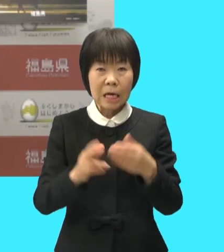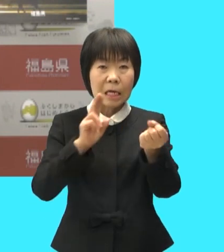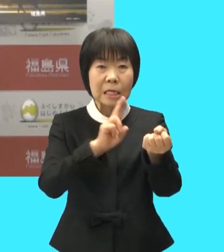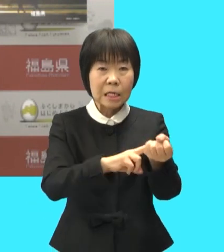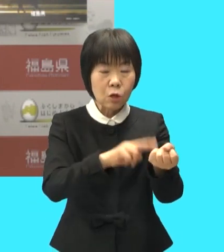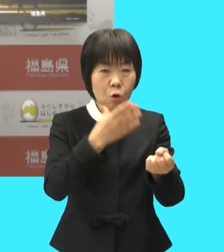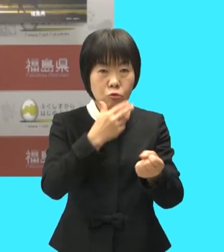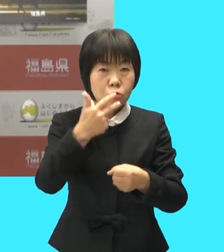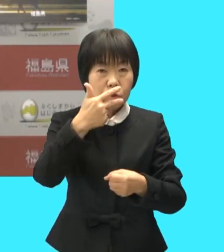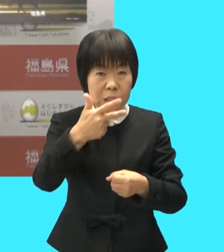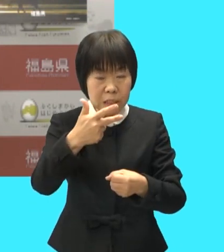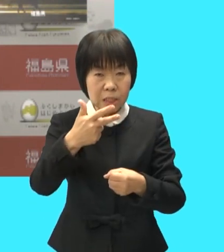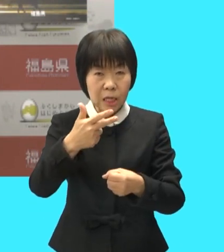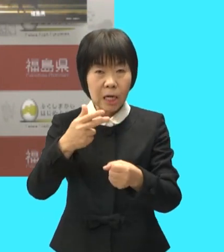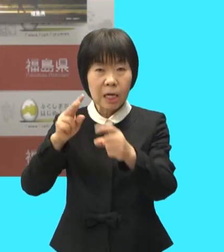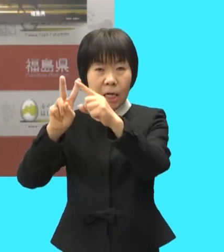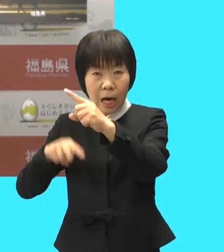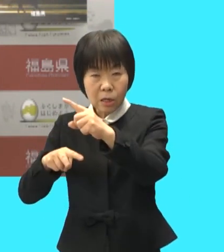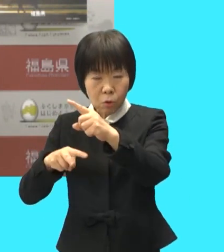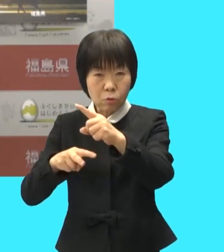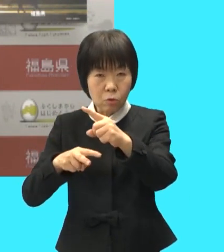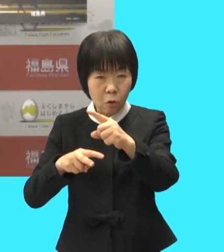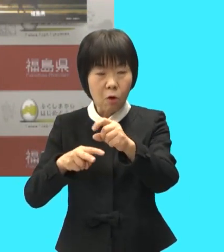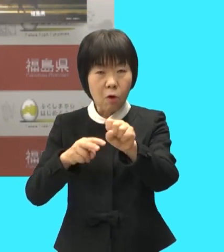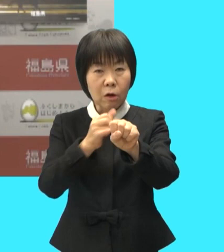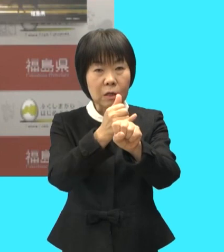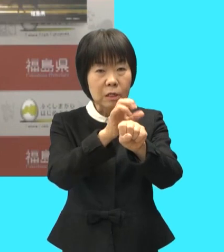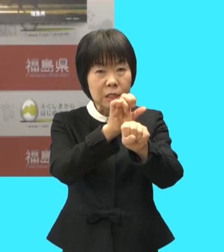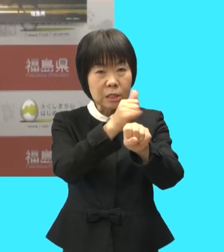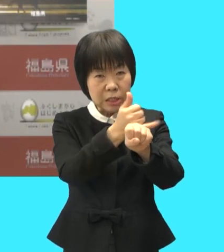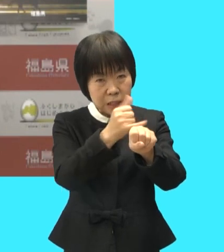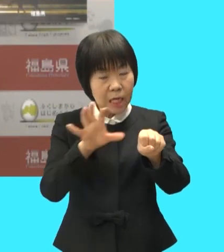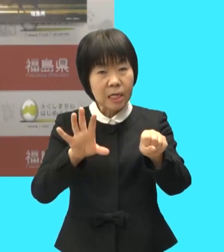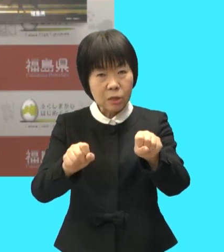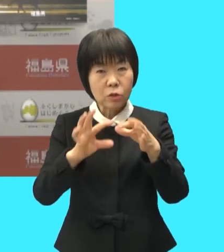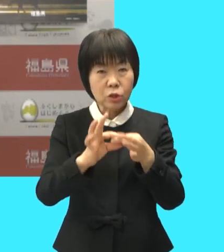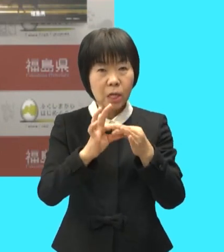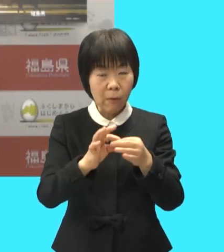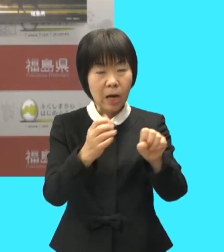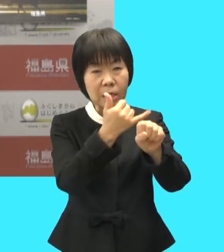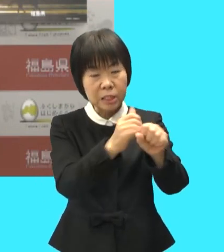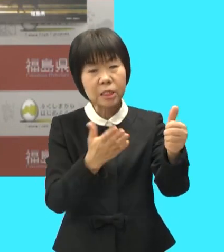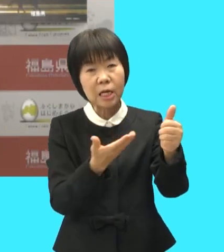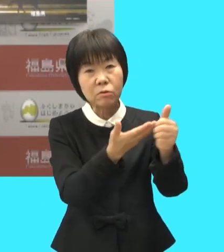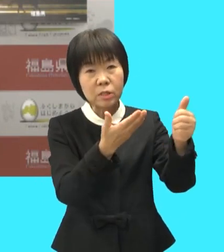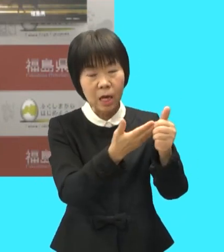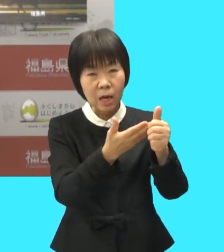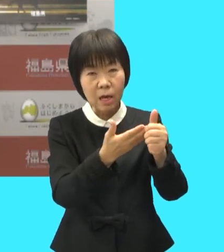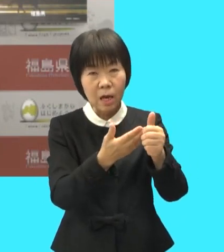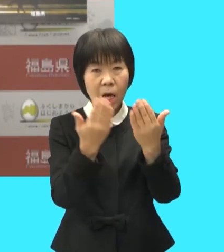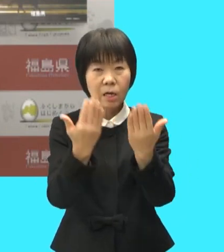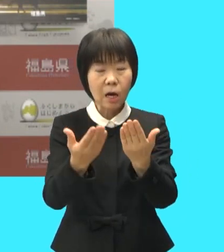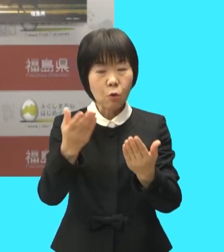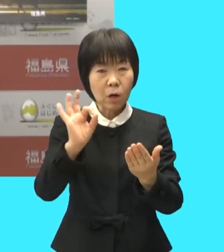療・福祉・介護を担う人材確保につきましても、引き続き人材育成や就学資